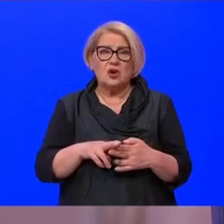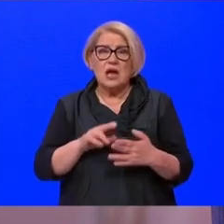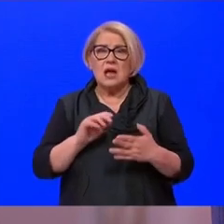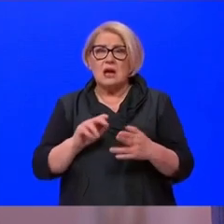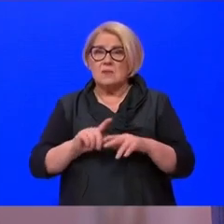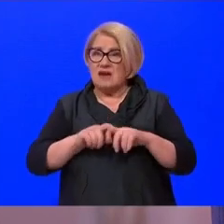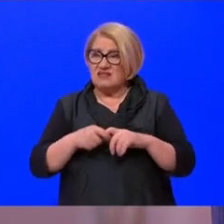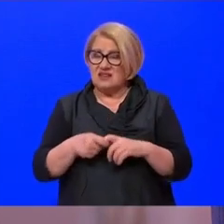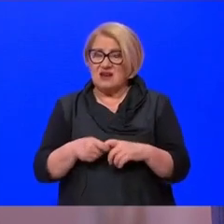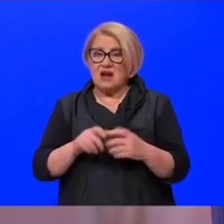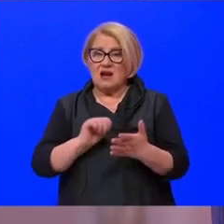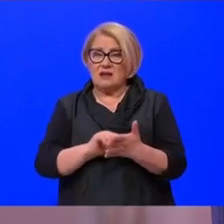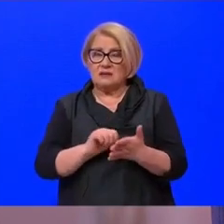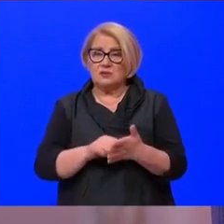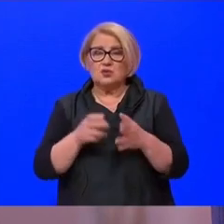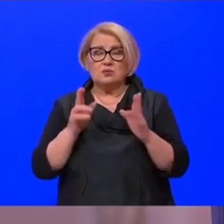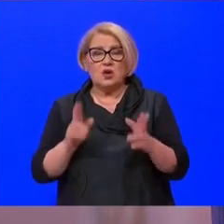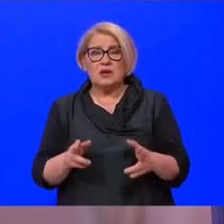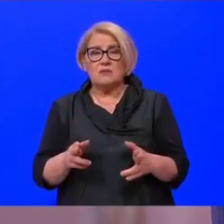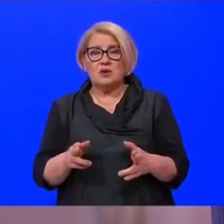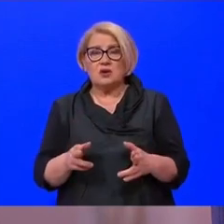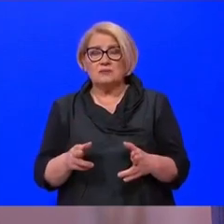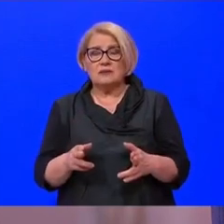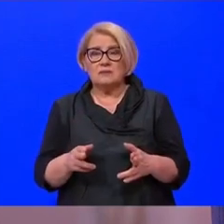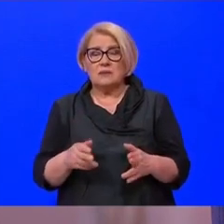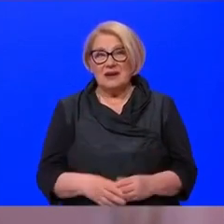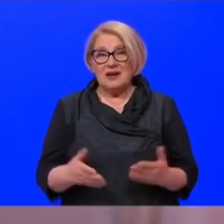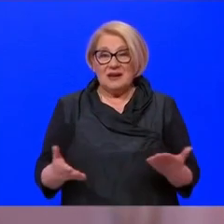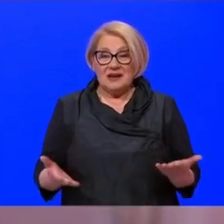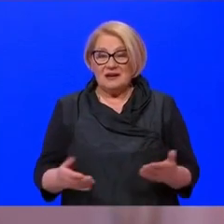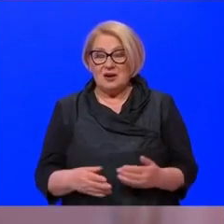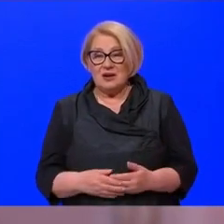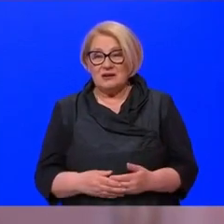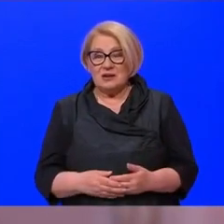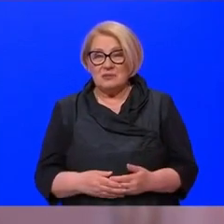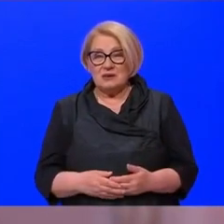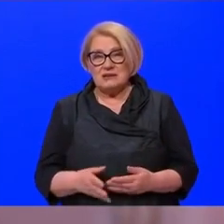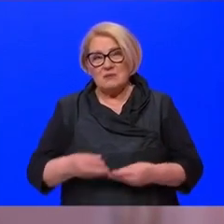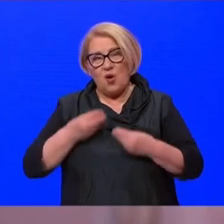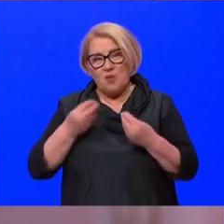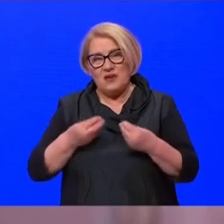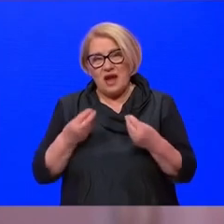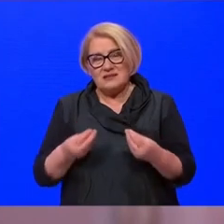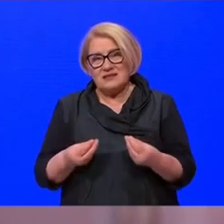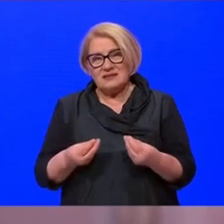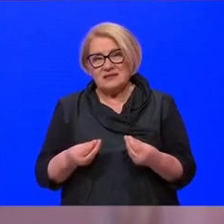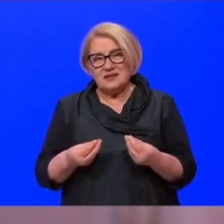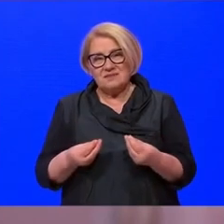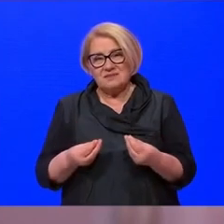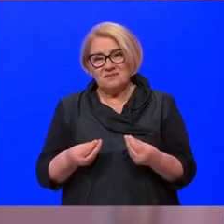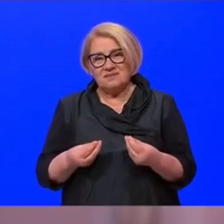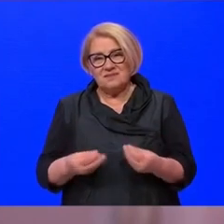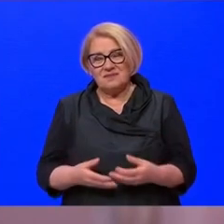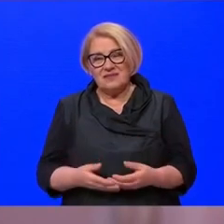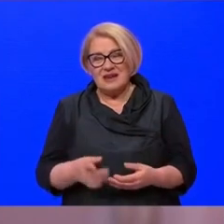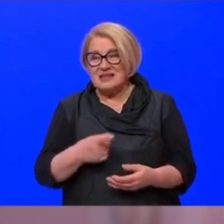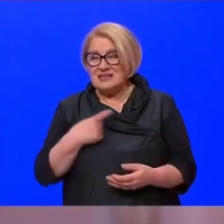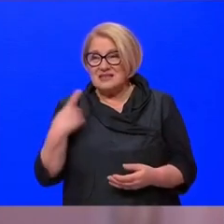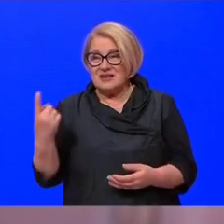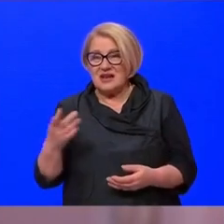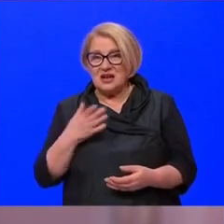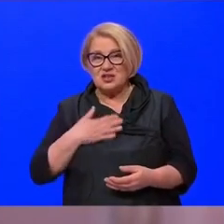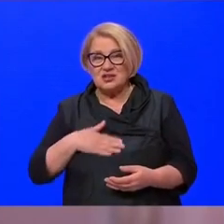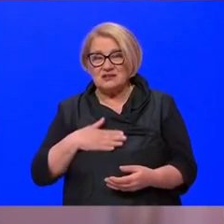praćeni uspjeha da to posnimimo. Tu moramo malo apelirati na medija. Da... Znamo tumačiti, poštovani gledatelji, da svi naši